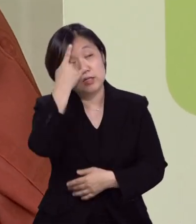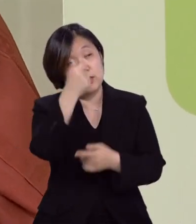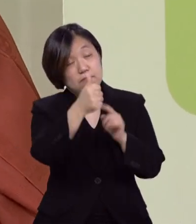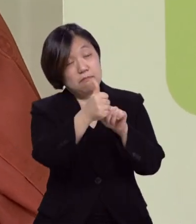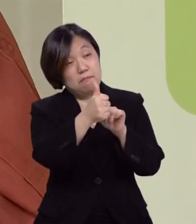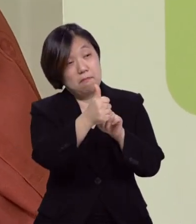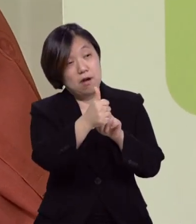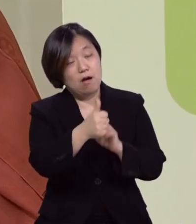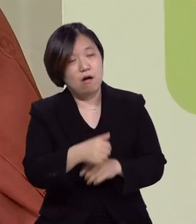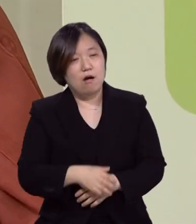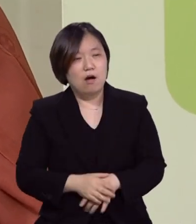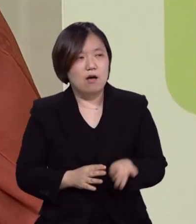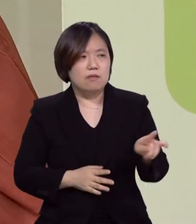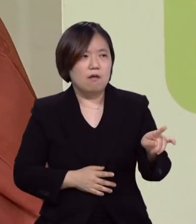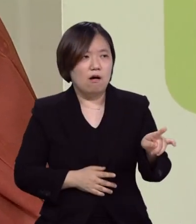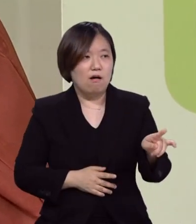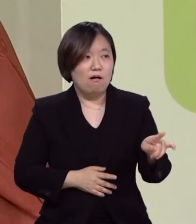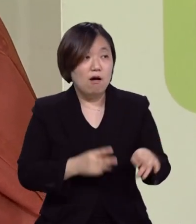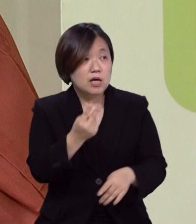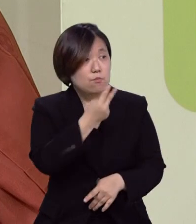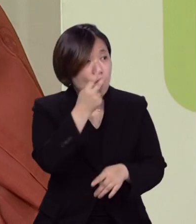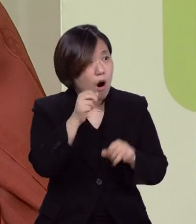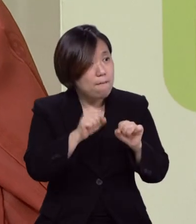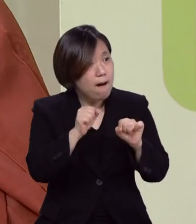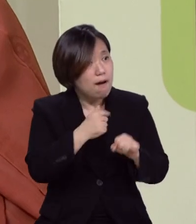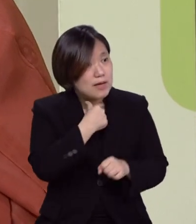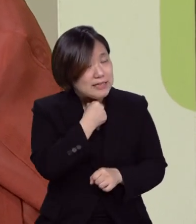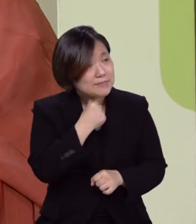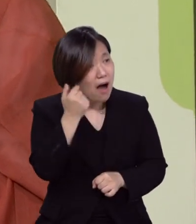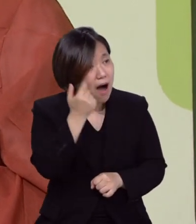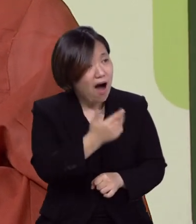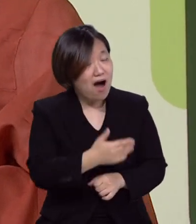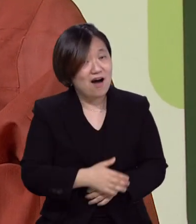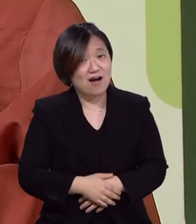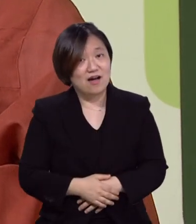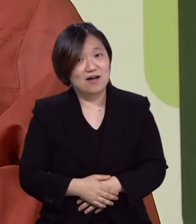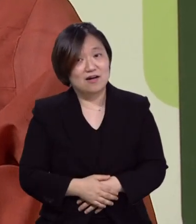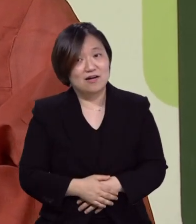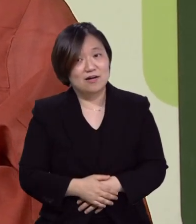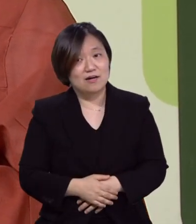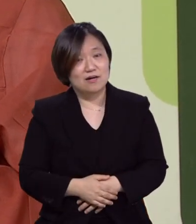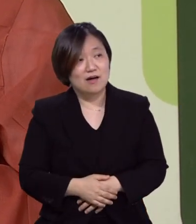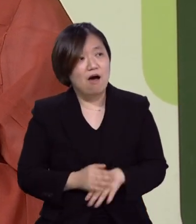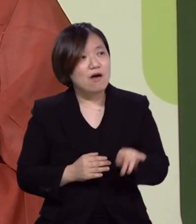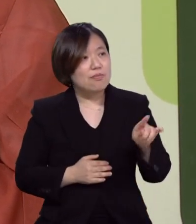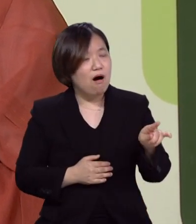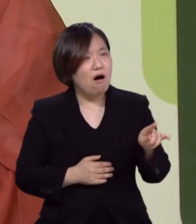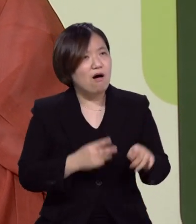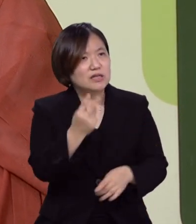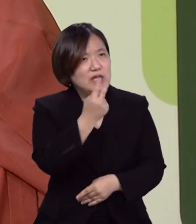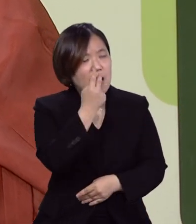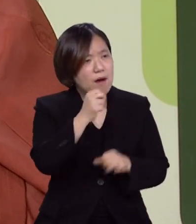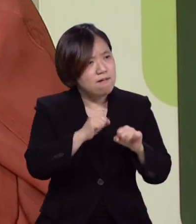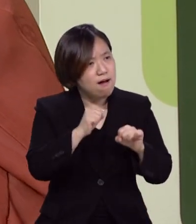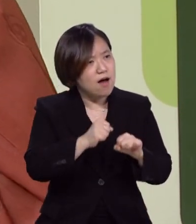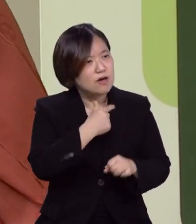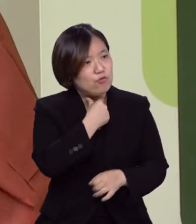그래 너 살고 싶지 너 살고 싶지 뭐 사투리가 워낙 심하셨대요 너 살고 싶지 이러면서